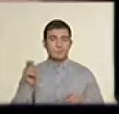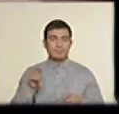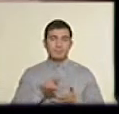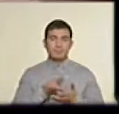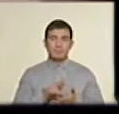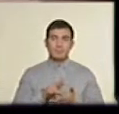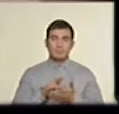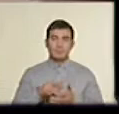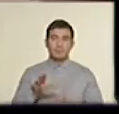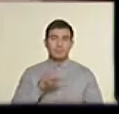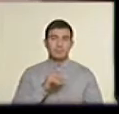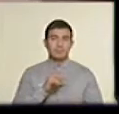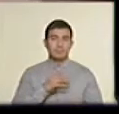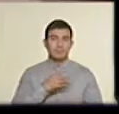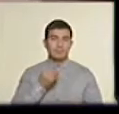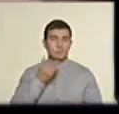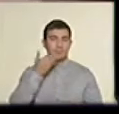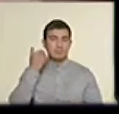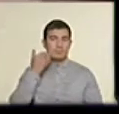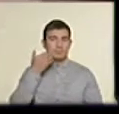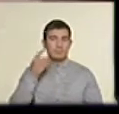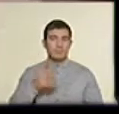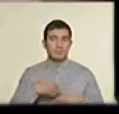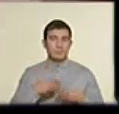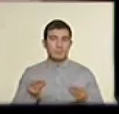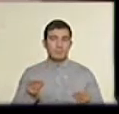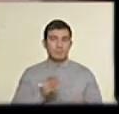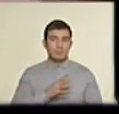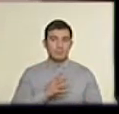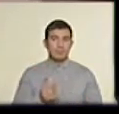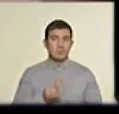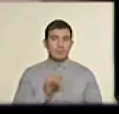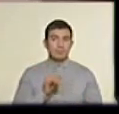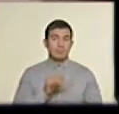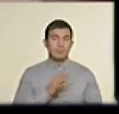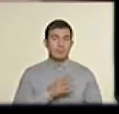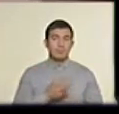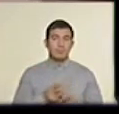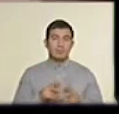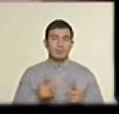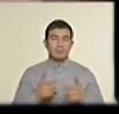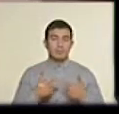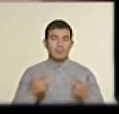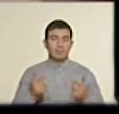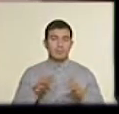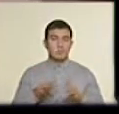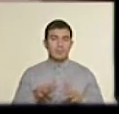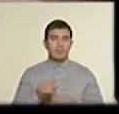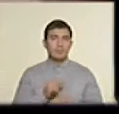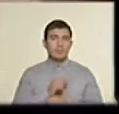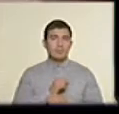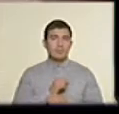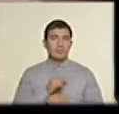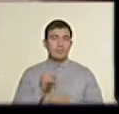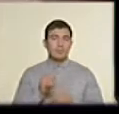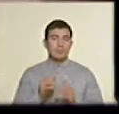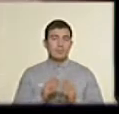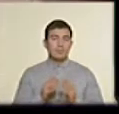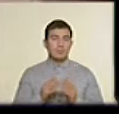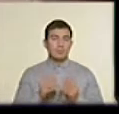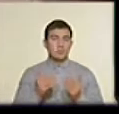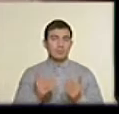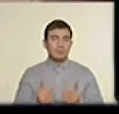ancha yengilliklarni berilishi natijasida bizning hududda mehmonxona xo'jaliklari, dam olish uylari